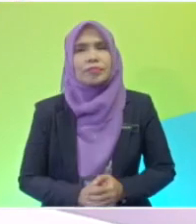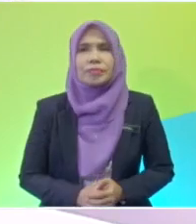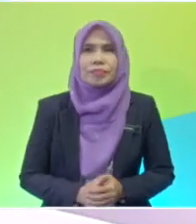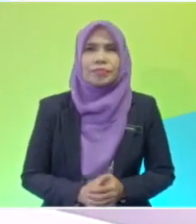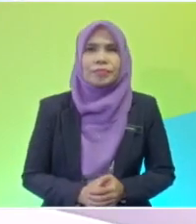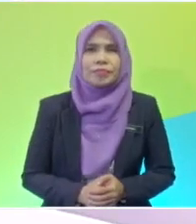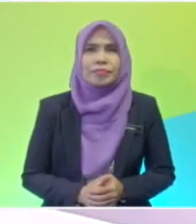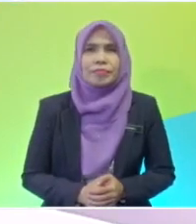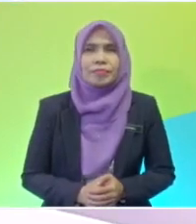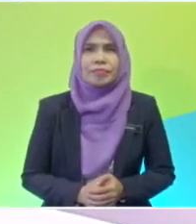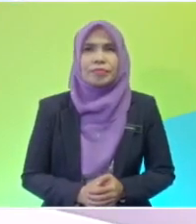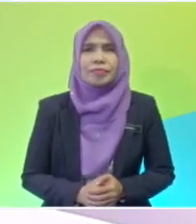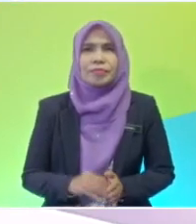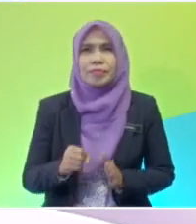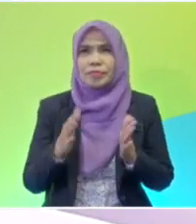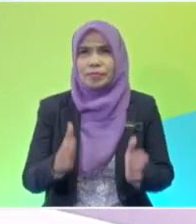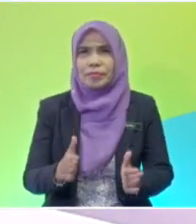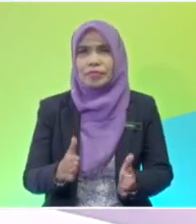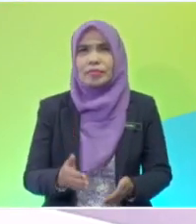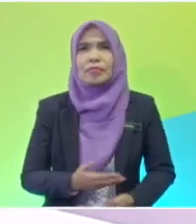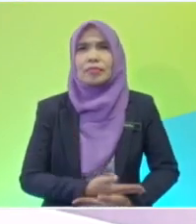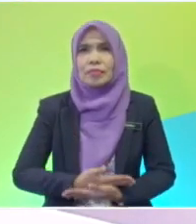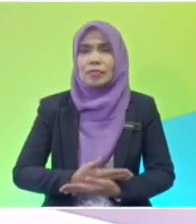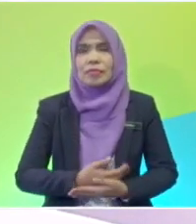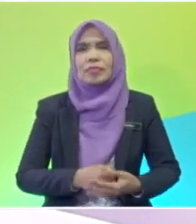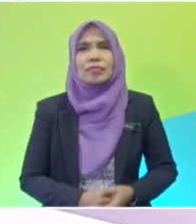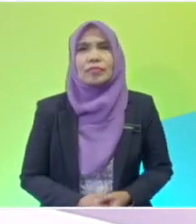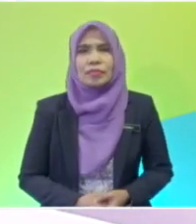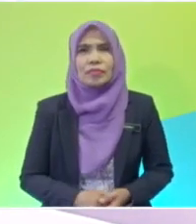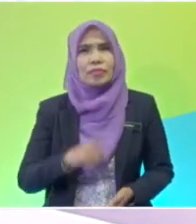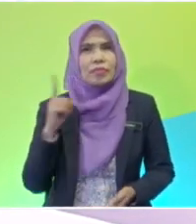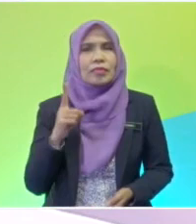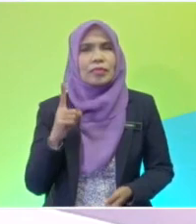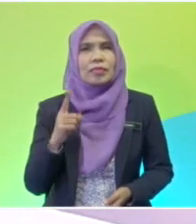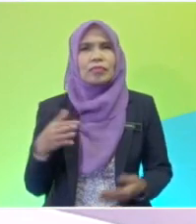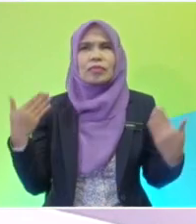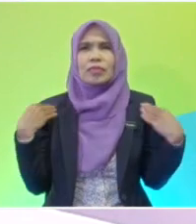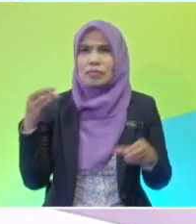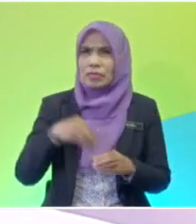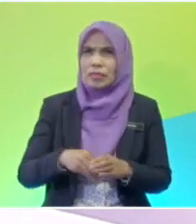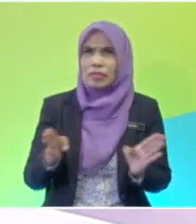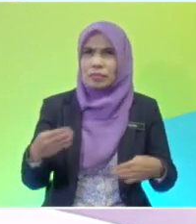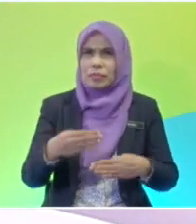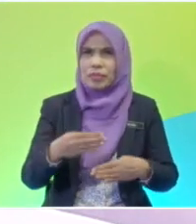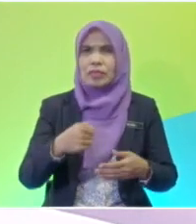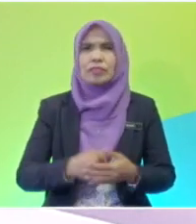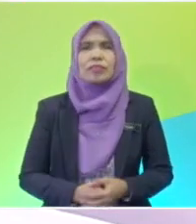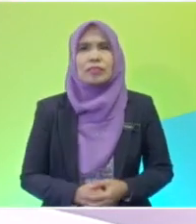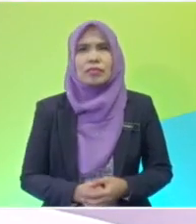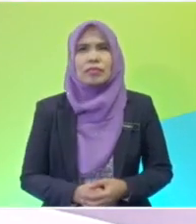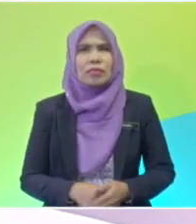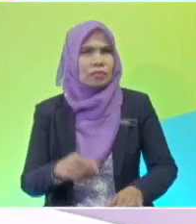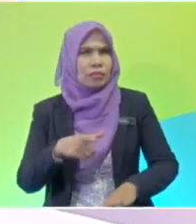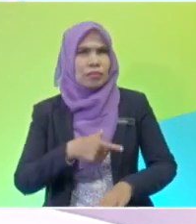yang cinta tentang seorang anak yang apabila balik daripada sekolah gerak berada di dalam bilik sehingga lelah berjam-jam namanya